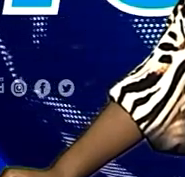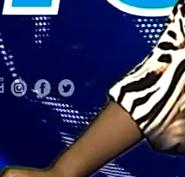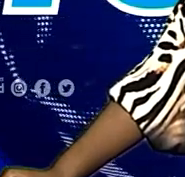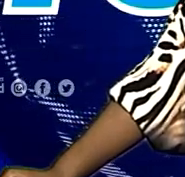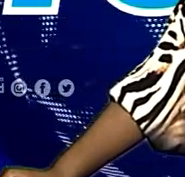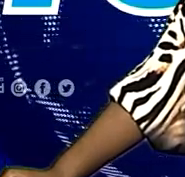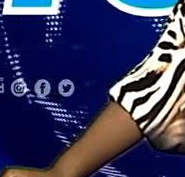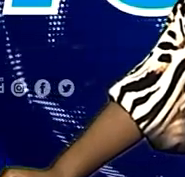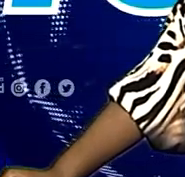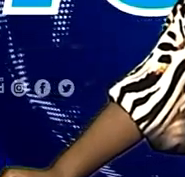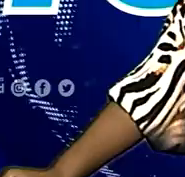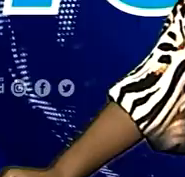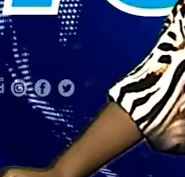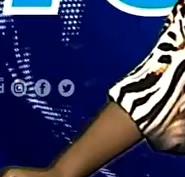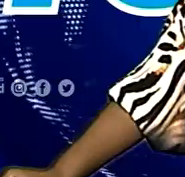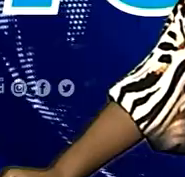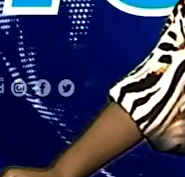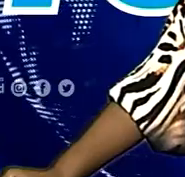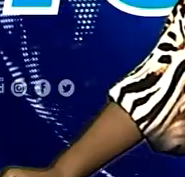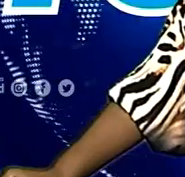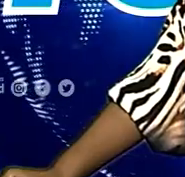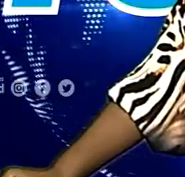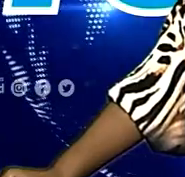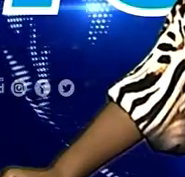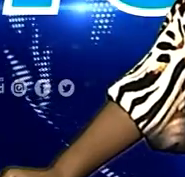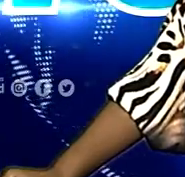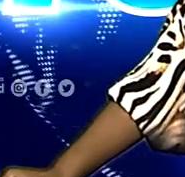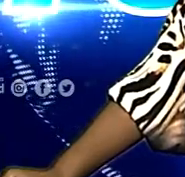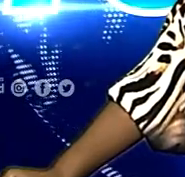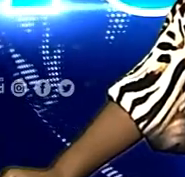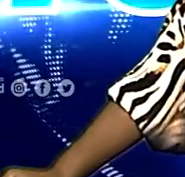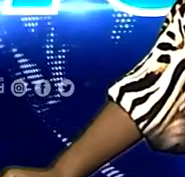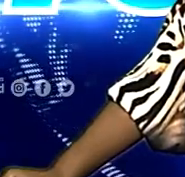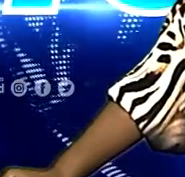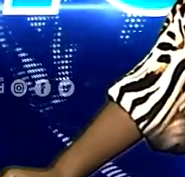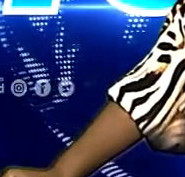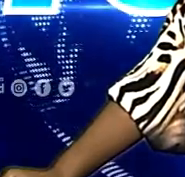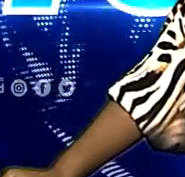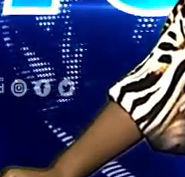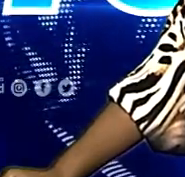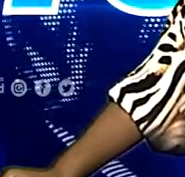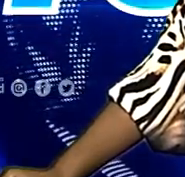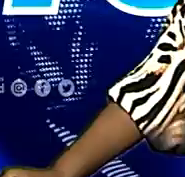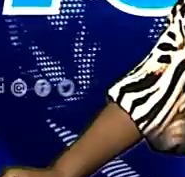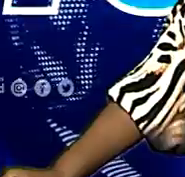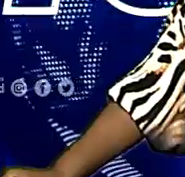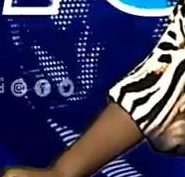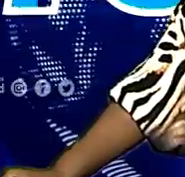la première de la deuxième moitié de l'année, comme vous venez de le dire, Patrick Michel Moukoui. Moi, je vous dis